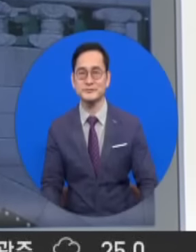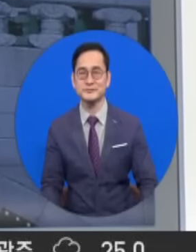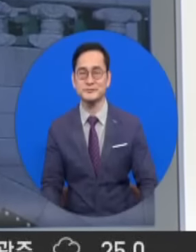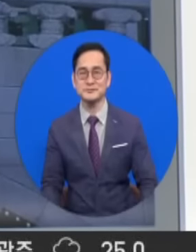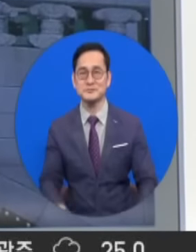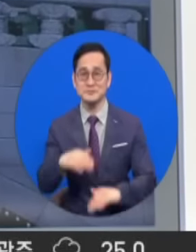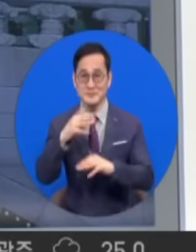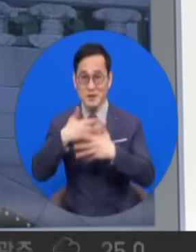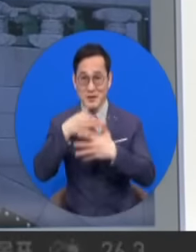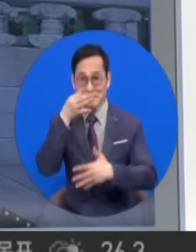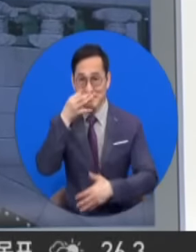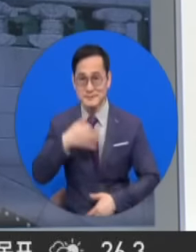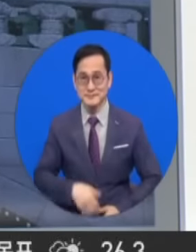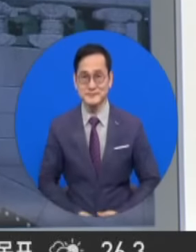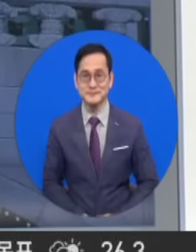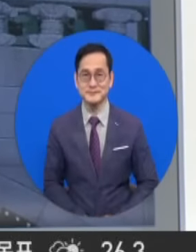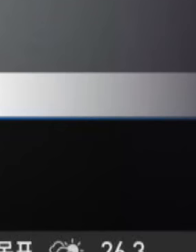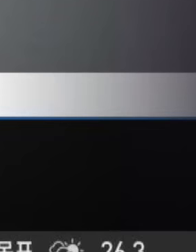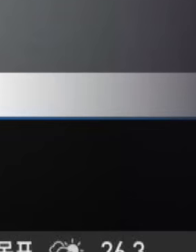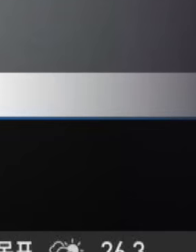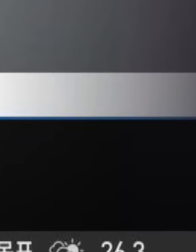들어보시죠.